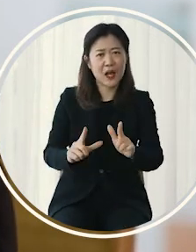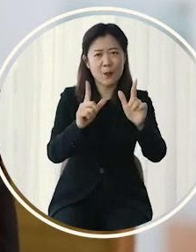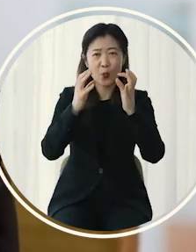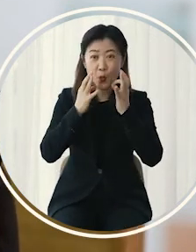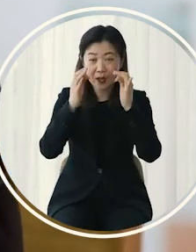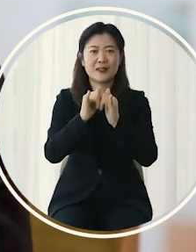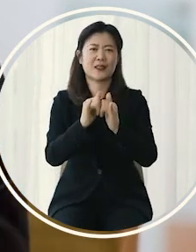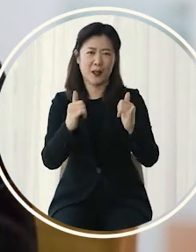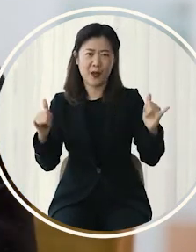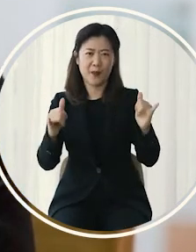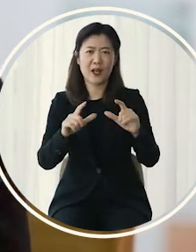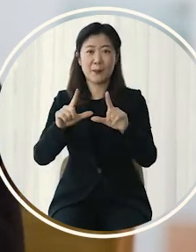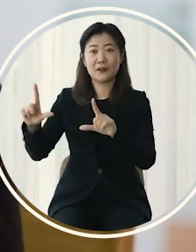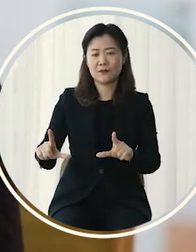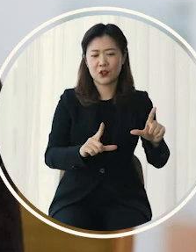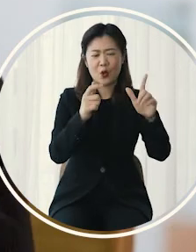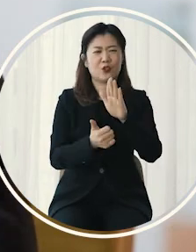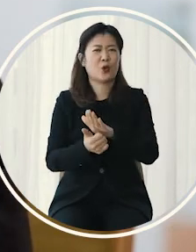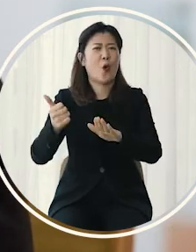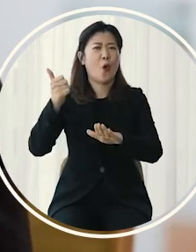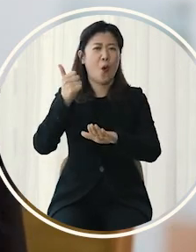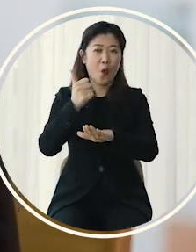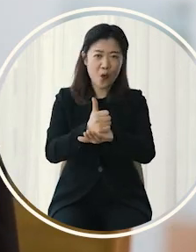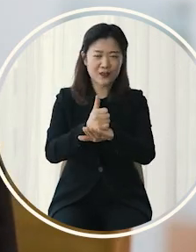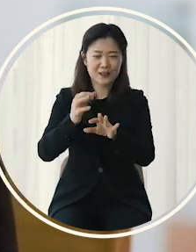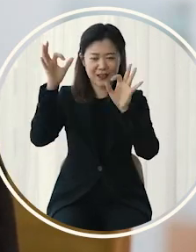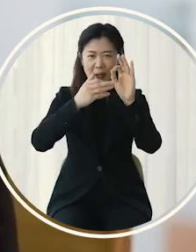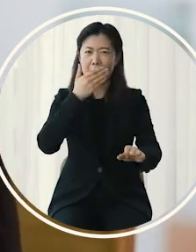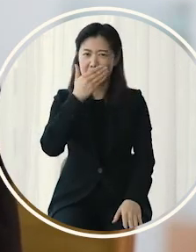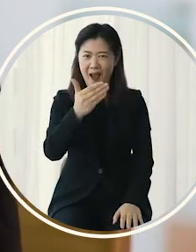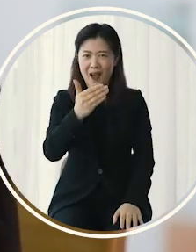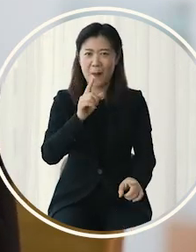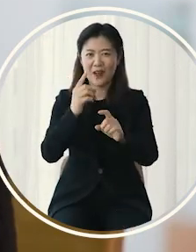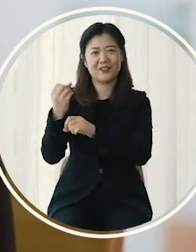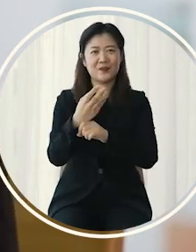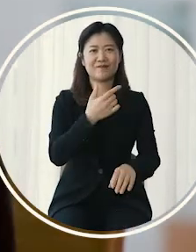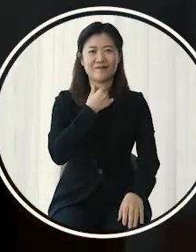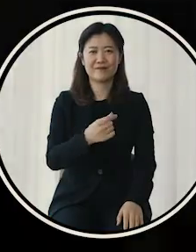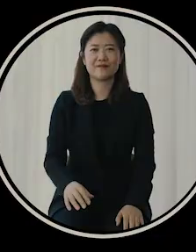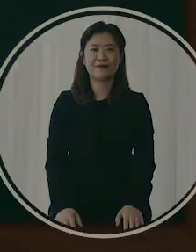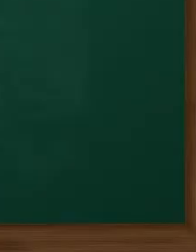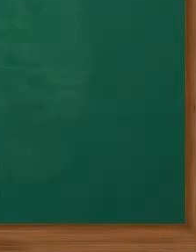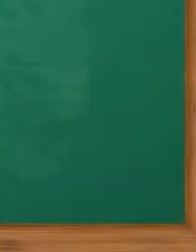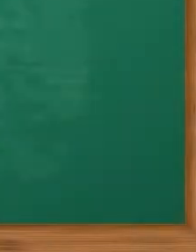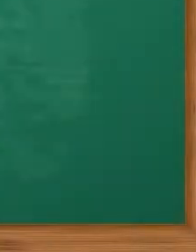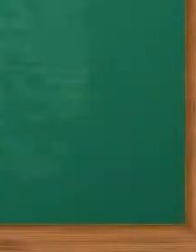노력하는 일하면 일상 속에서 성공을 찾을 것이다. 네, 이런 말을 해주고 싶네요.